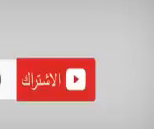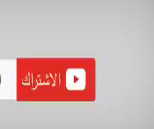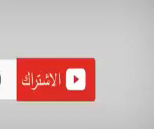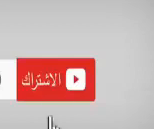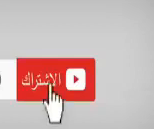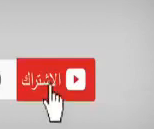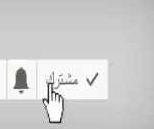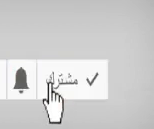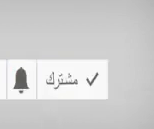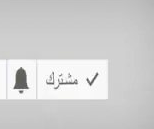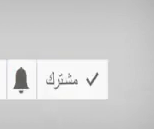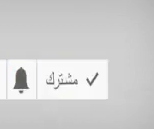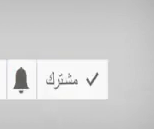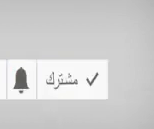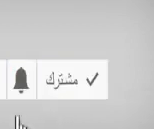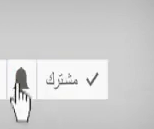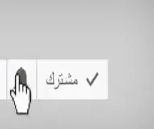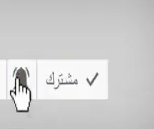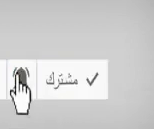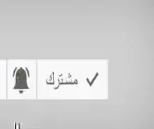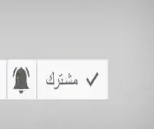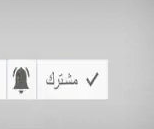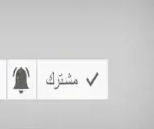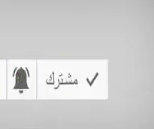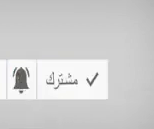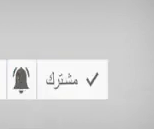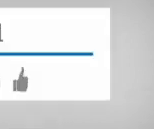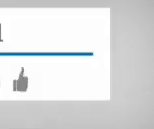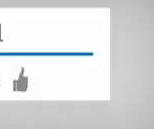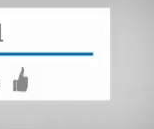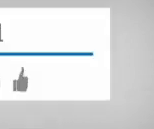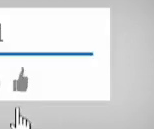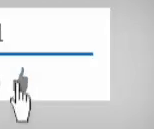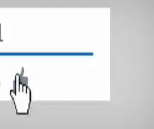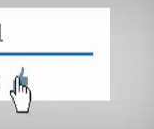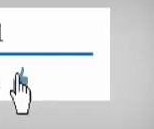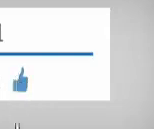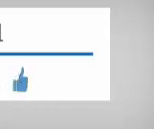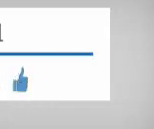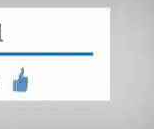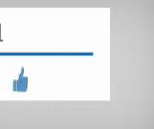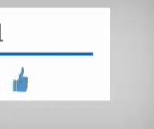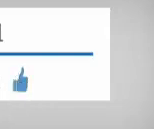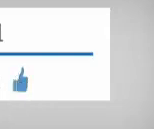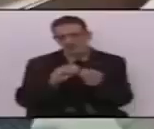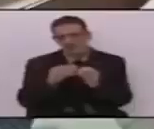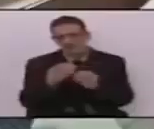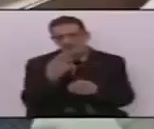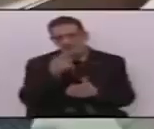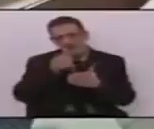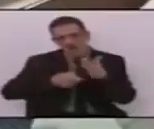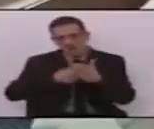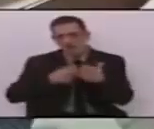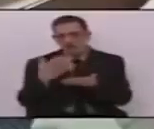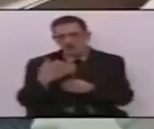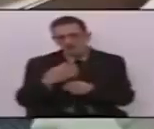تركيب السيارات كنا نستورد السيارات، وكانت الخزينة العمومية تستفيد من أموال بالنسبة للجباية وكذلك